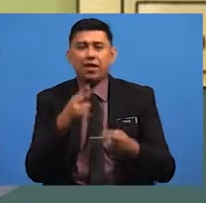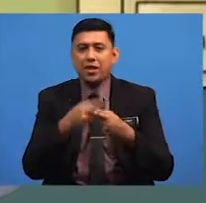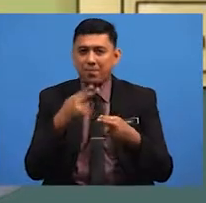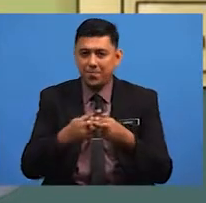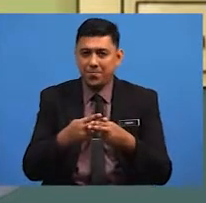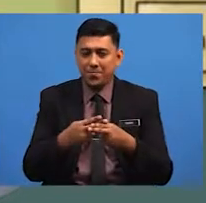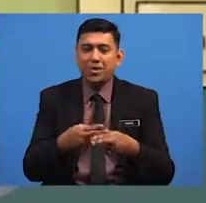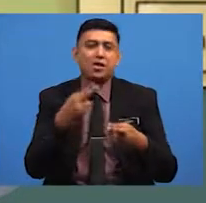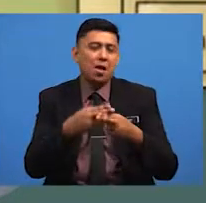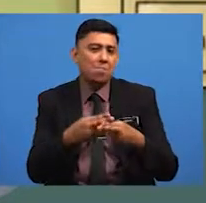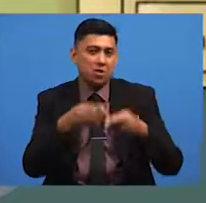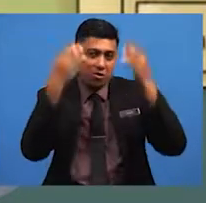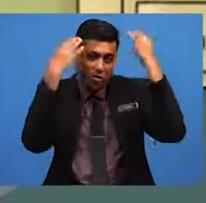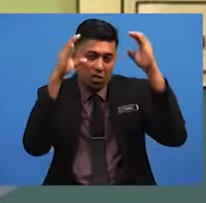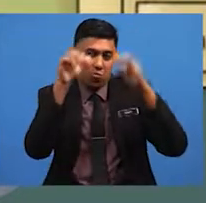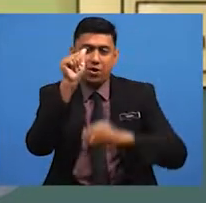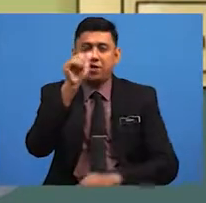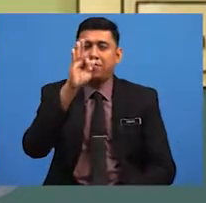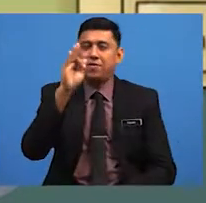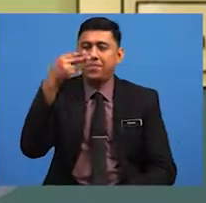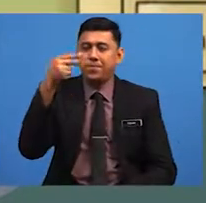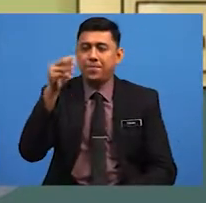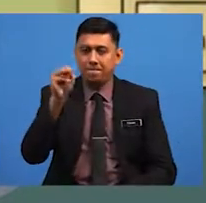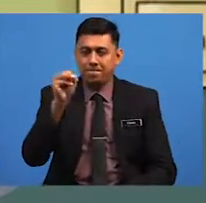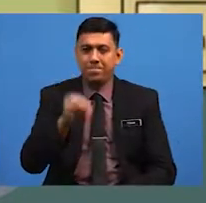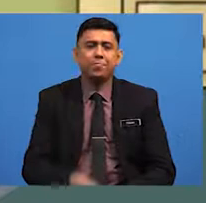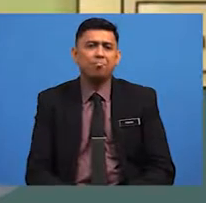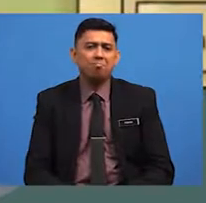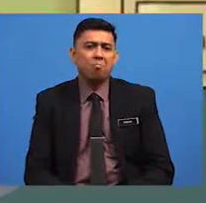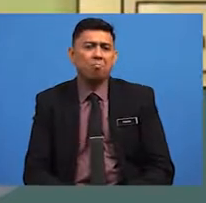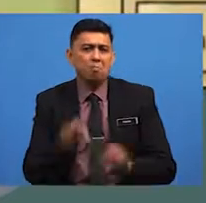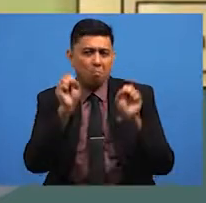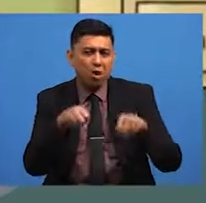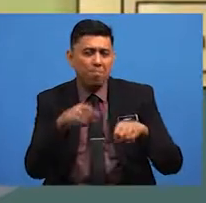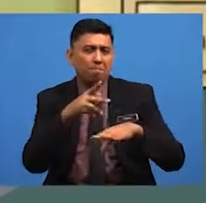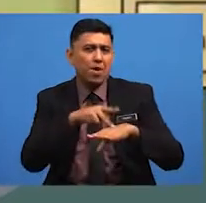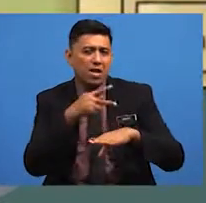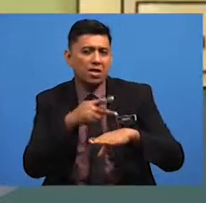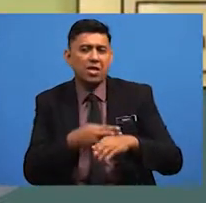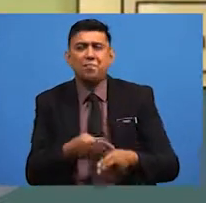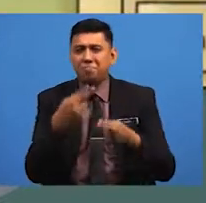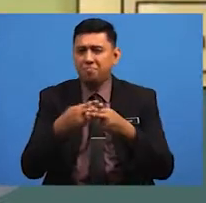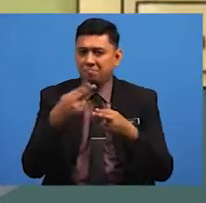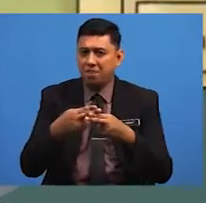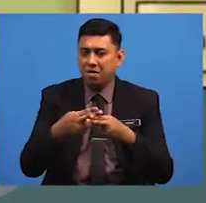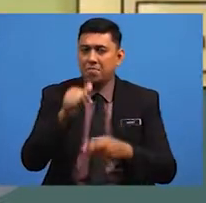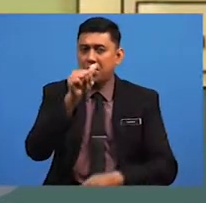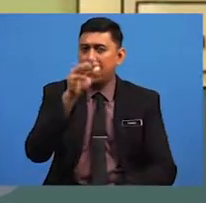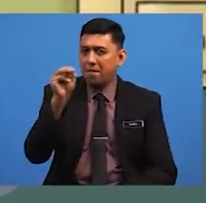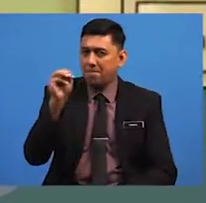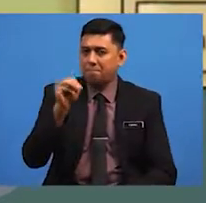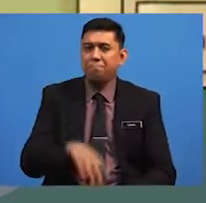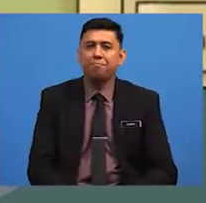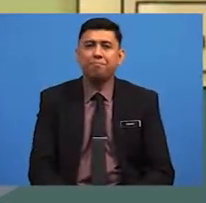nama ceguk ceguk of home tetapi seperti dyacell boleh boleh boleh kenal Ceko sebagai jagoan